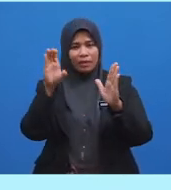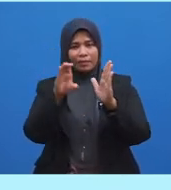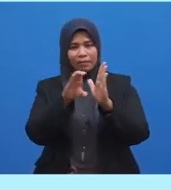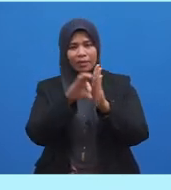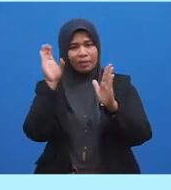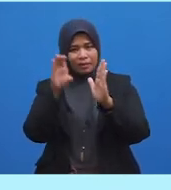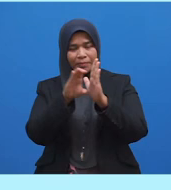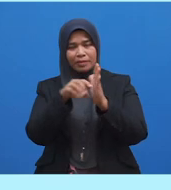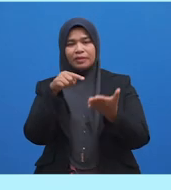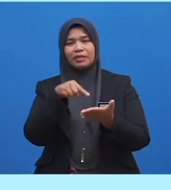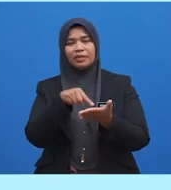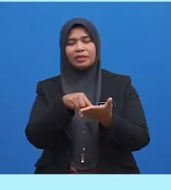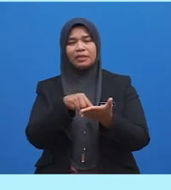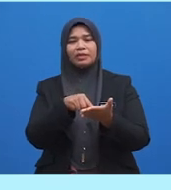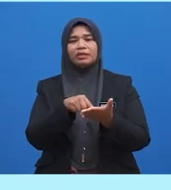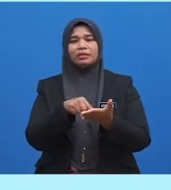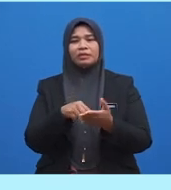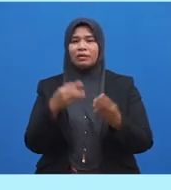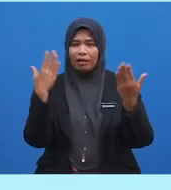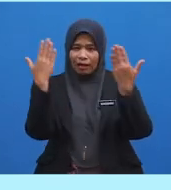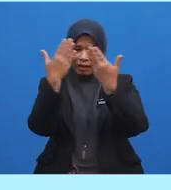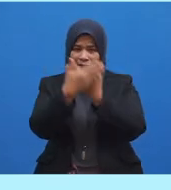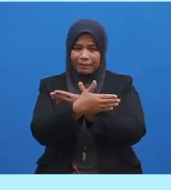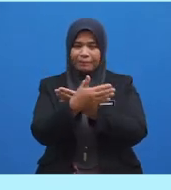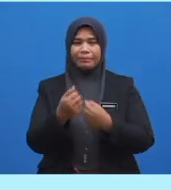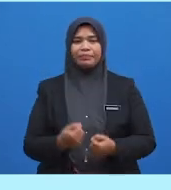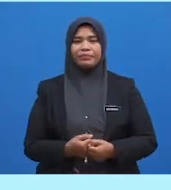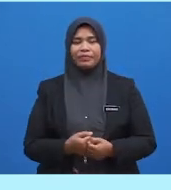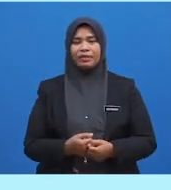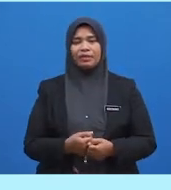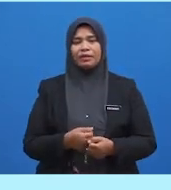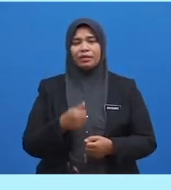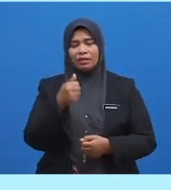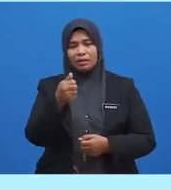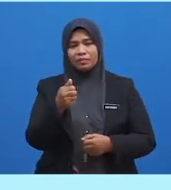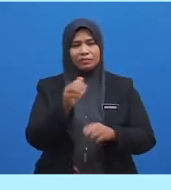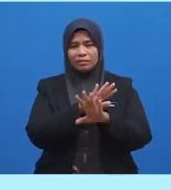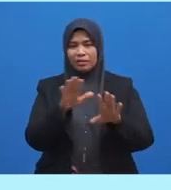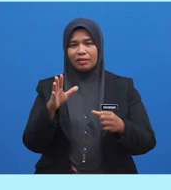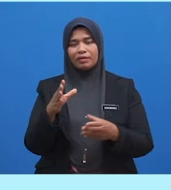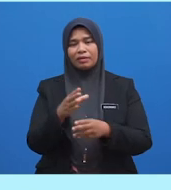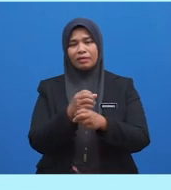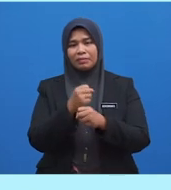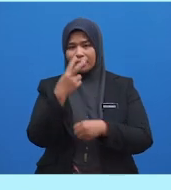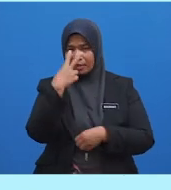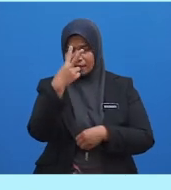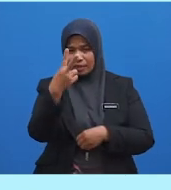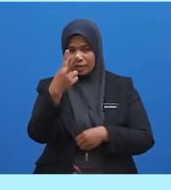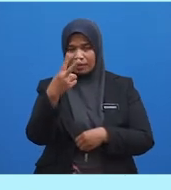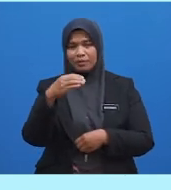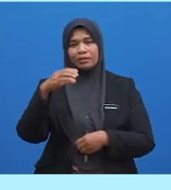keempat ini agak genap kamu tidak dapat lihat